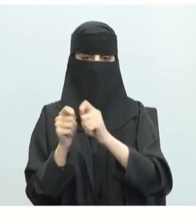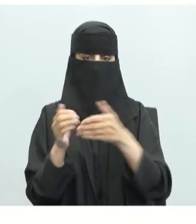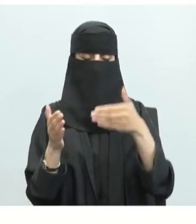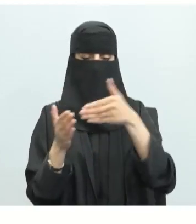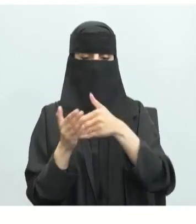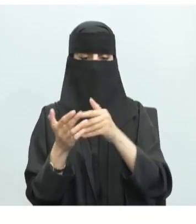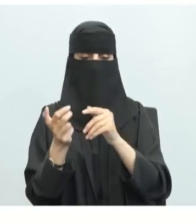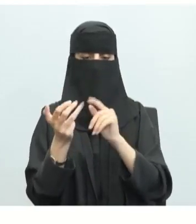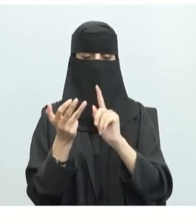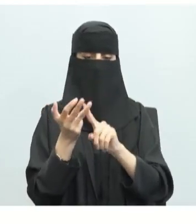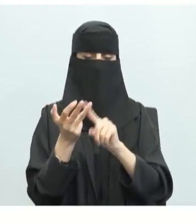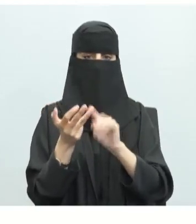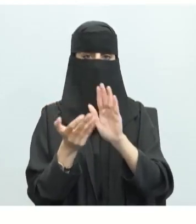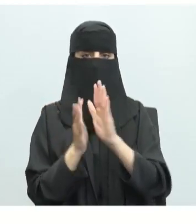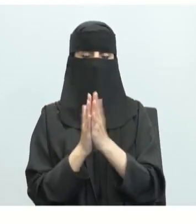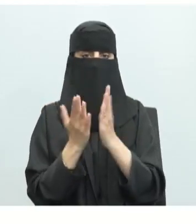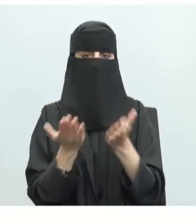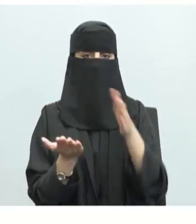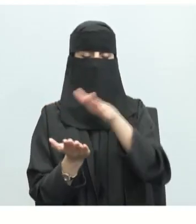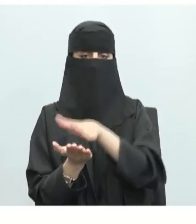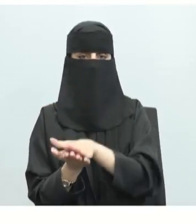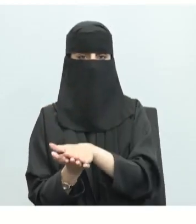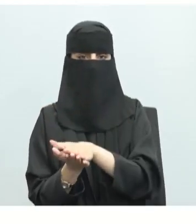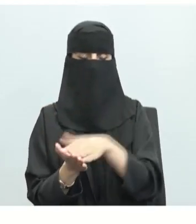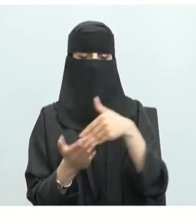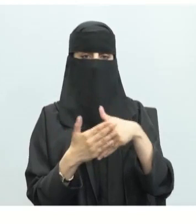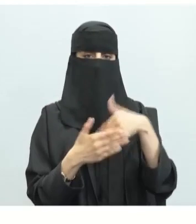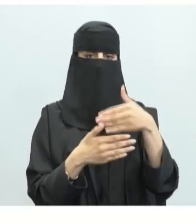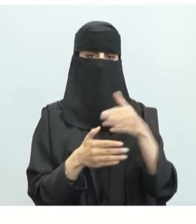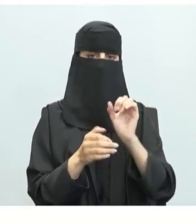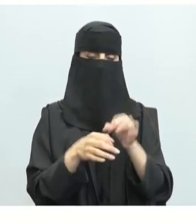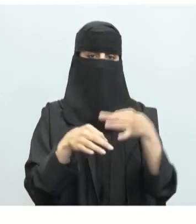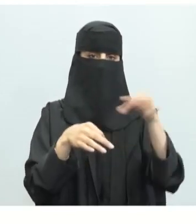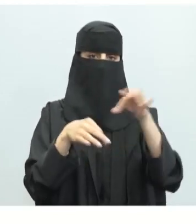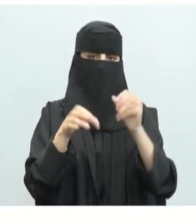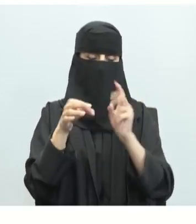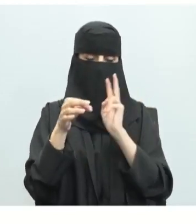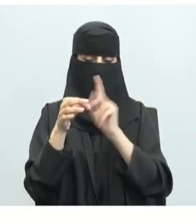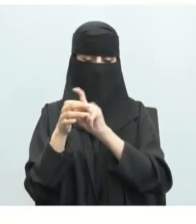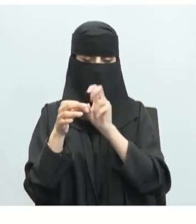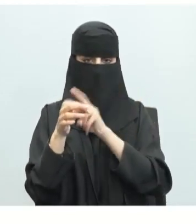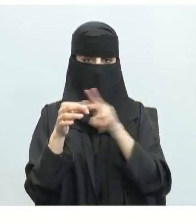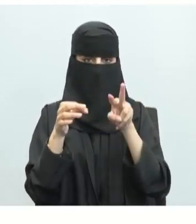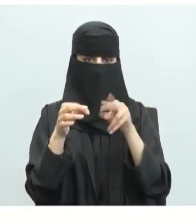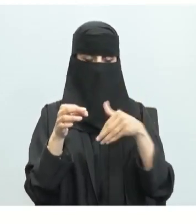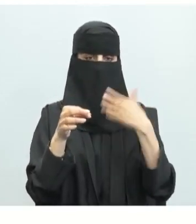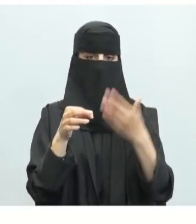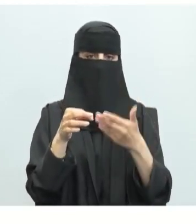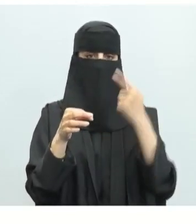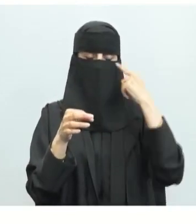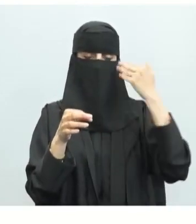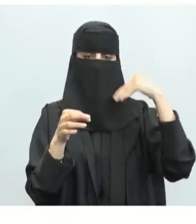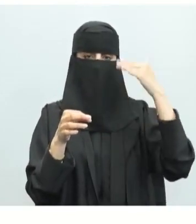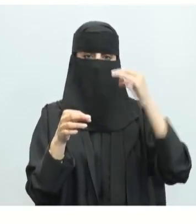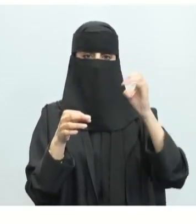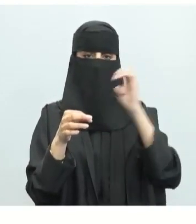أستذكر أغلق الكتاب ثم أجيب من أين، من الكتاب أم من ماذا؟ أحسنتم، من ذاكرتي